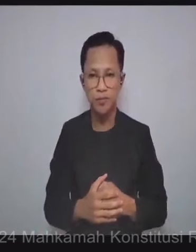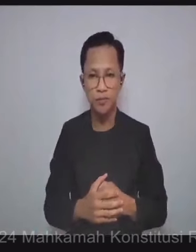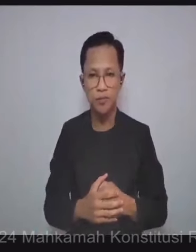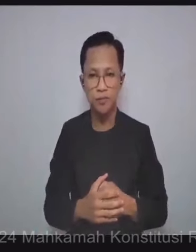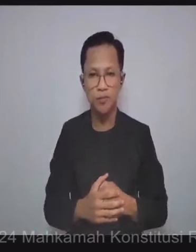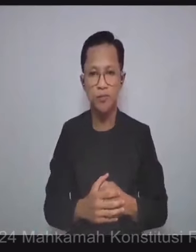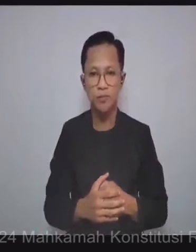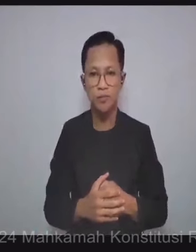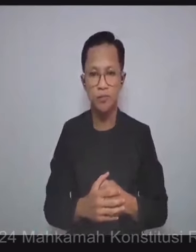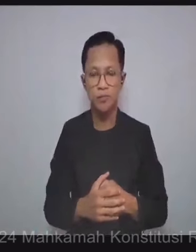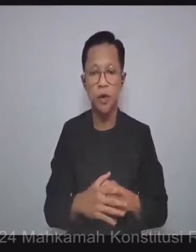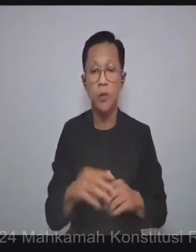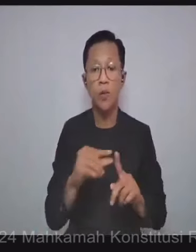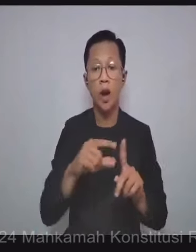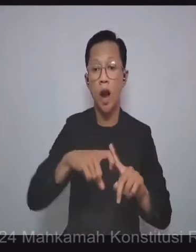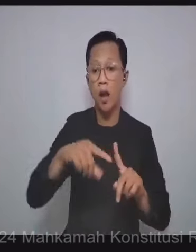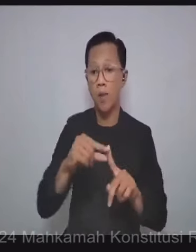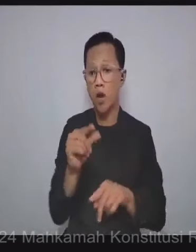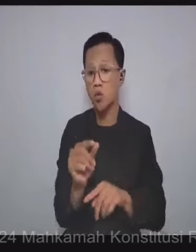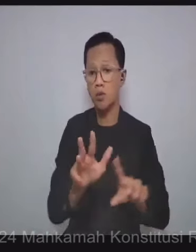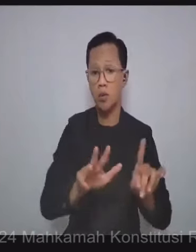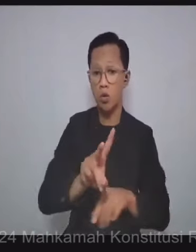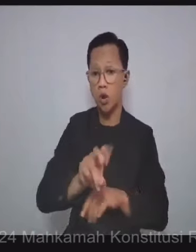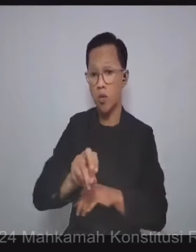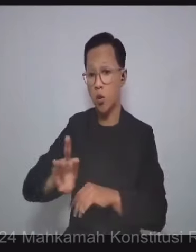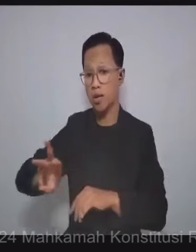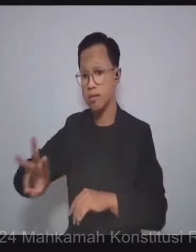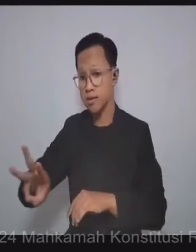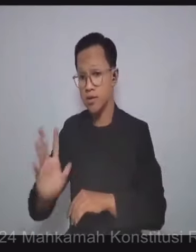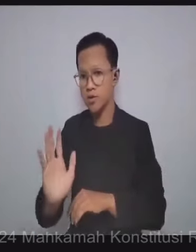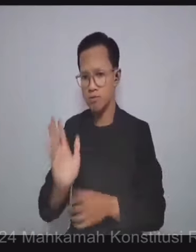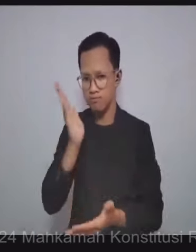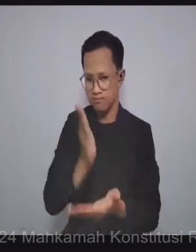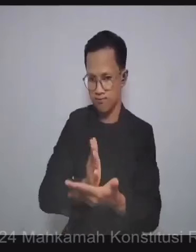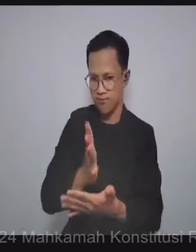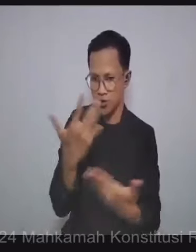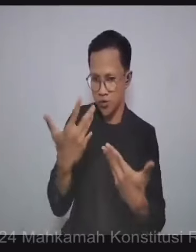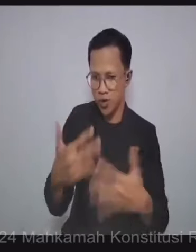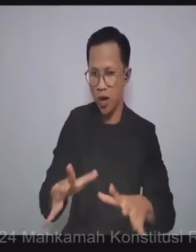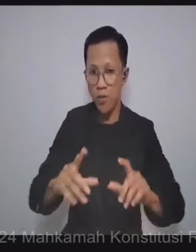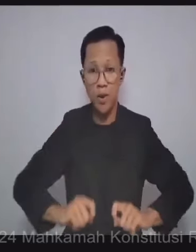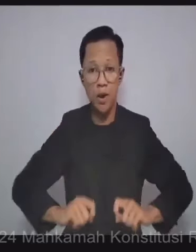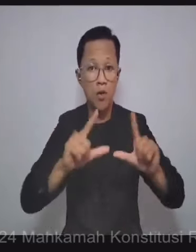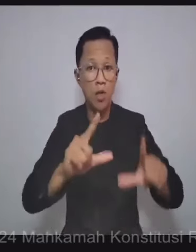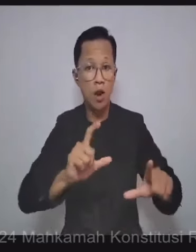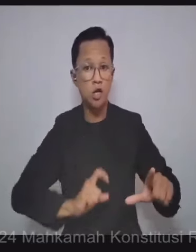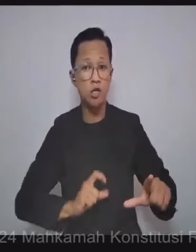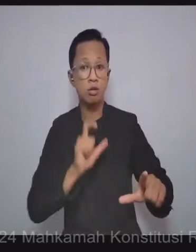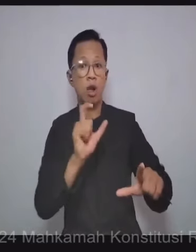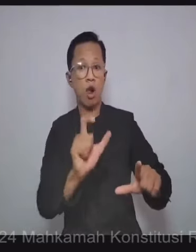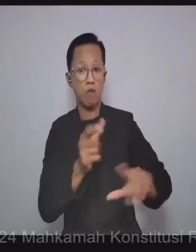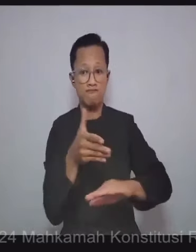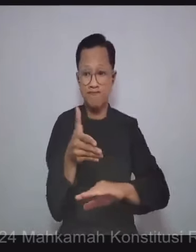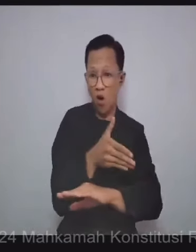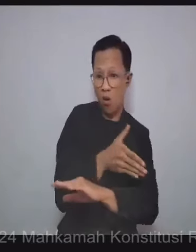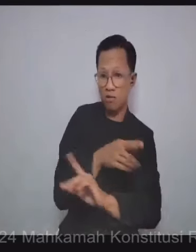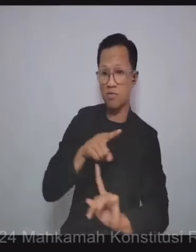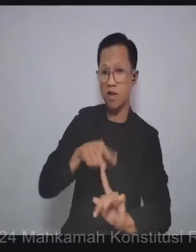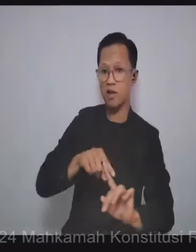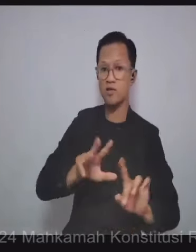PKPU 192023 aquo telah menentukan bahwa tahapan pendaftaran bakal calon diawali pada